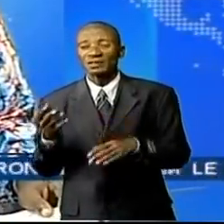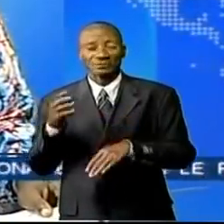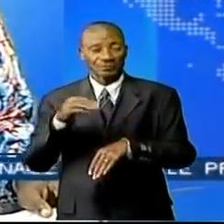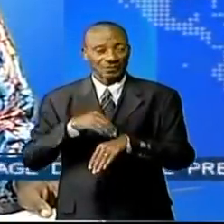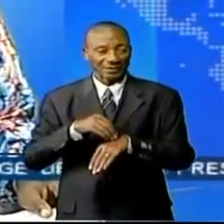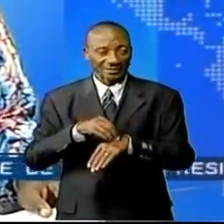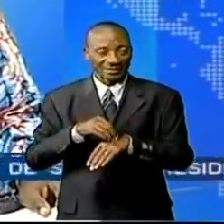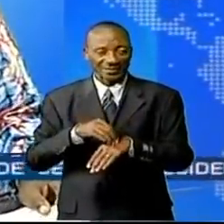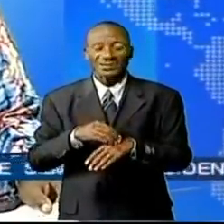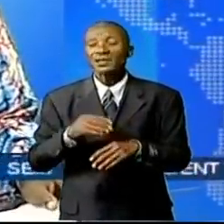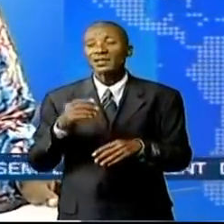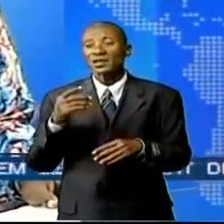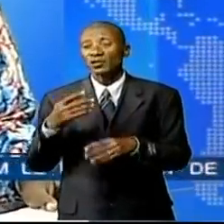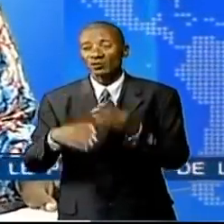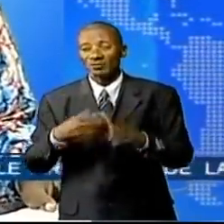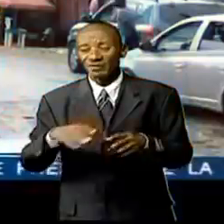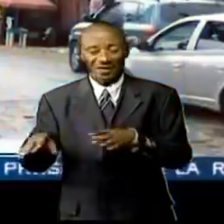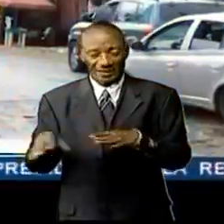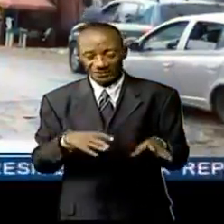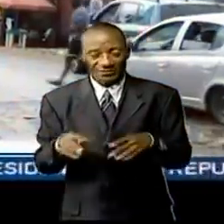de Pierre Mbouge.